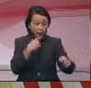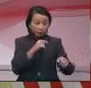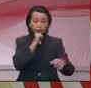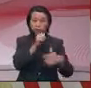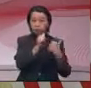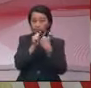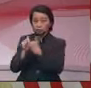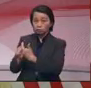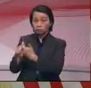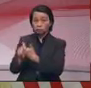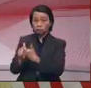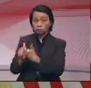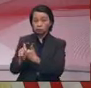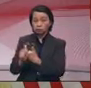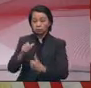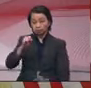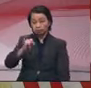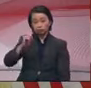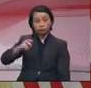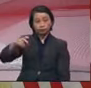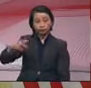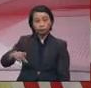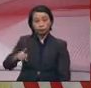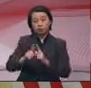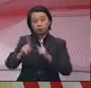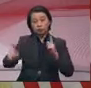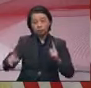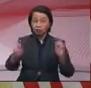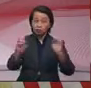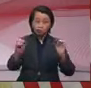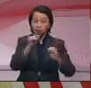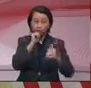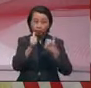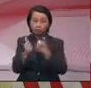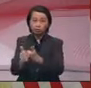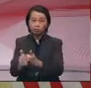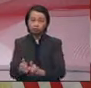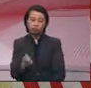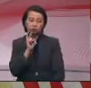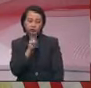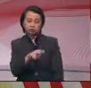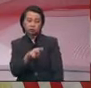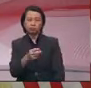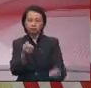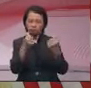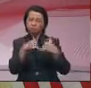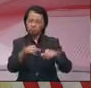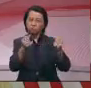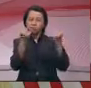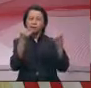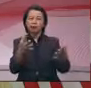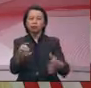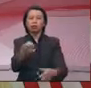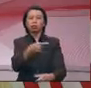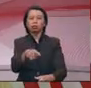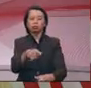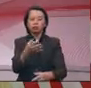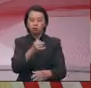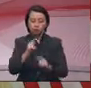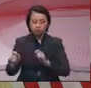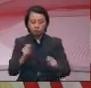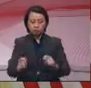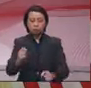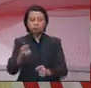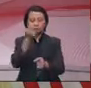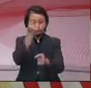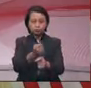kepada perkara yang berkaitan dengan penjarakan sosial ini nampaknya masih ramai dan tindakan